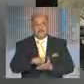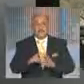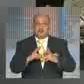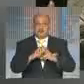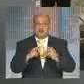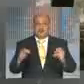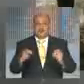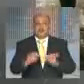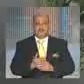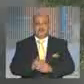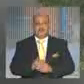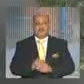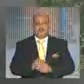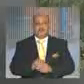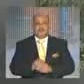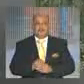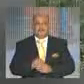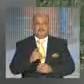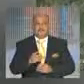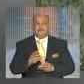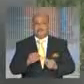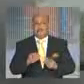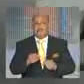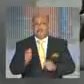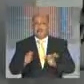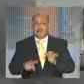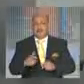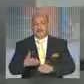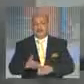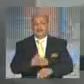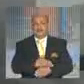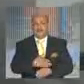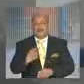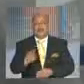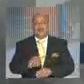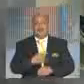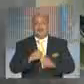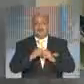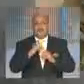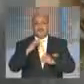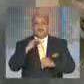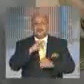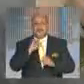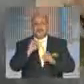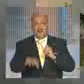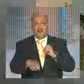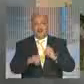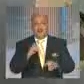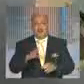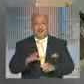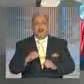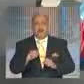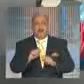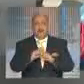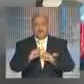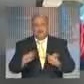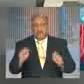المواطنين، فيما خير بعض الأطفال وكذلك من الأجانب المقيمين بالمهدية المساهمة في تنظيف